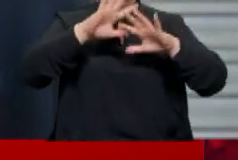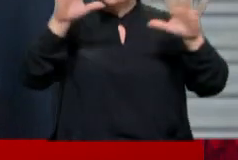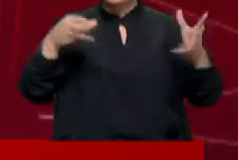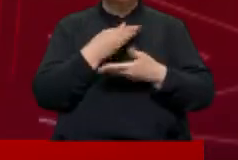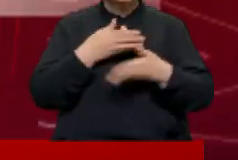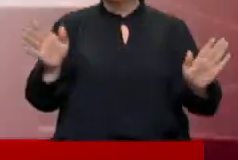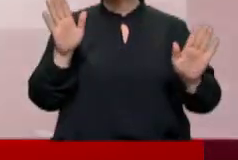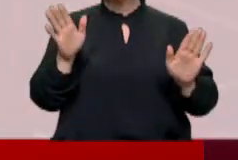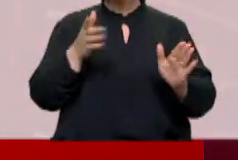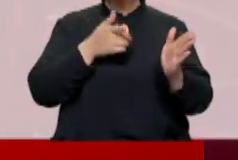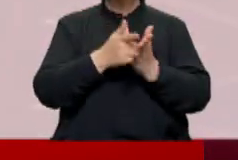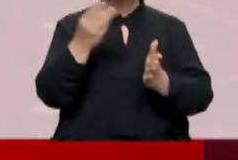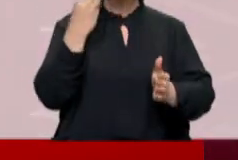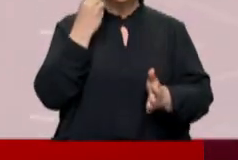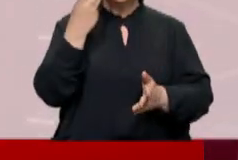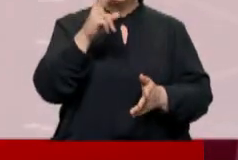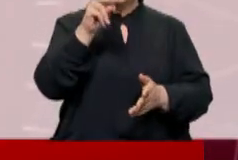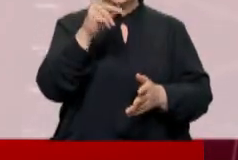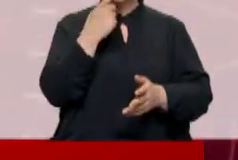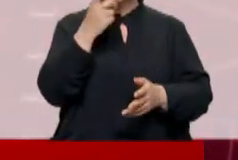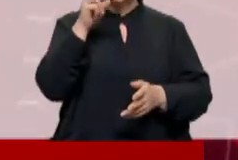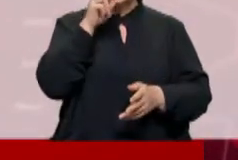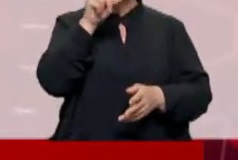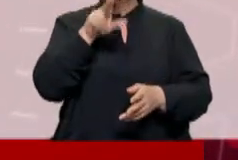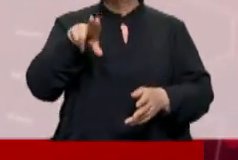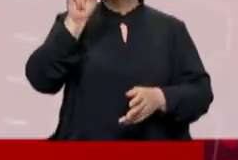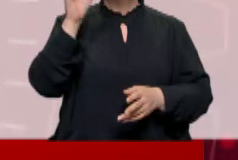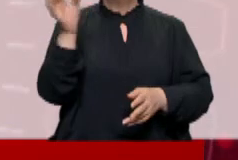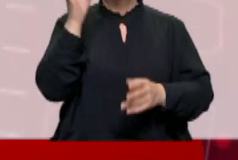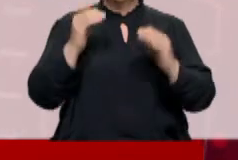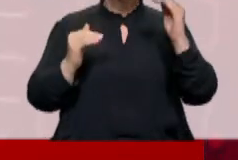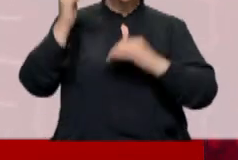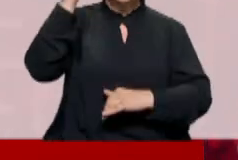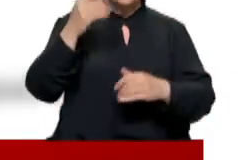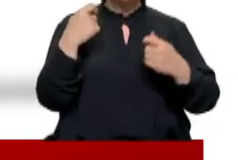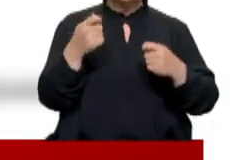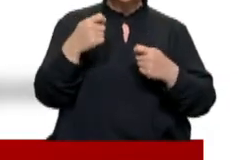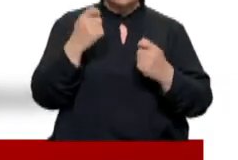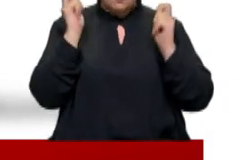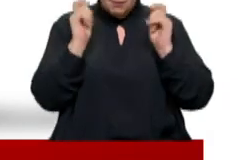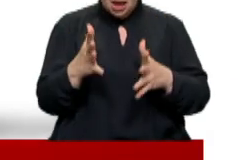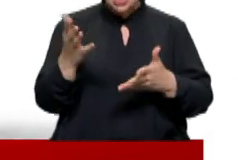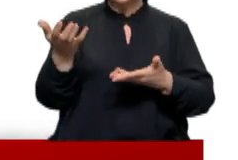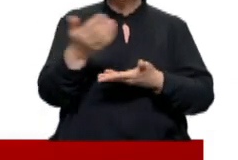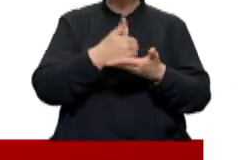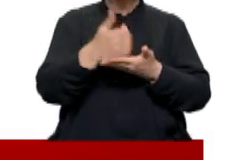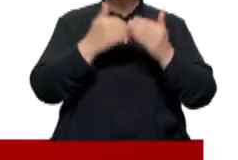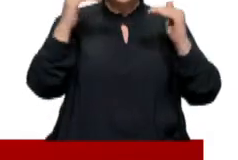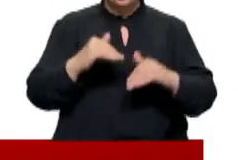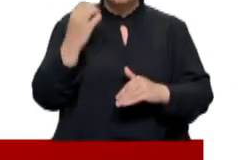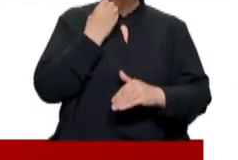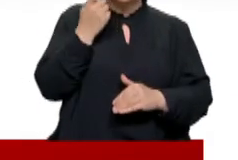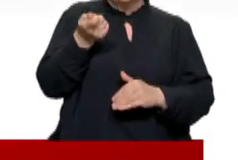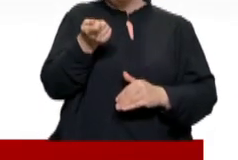hepimiz kalacağız. Çiftçinin borcu 2021 yılı sonunda 170 milyara dayandı. Maliyetler yüksek, kazanç düşük olunca